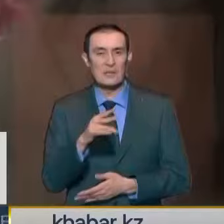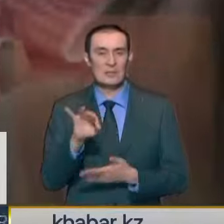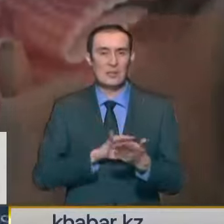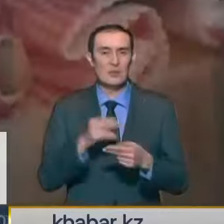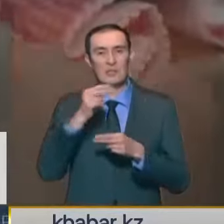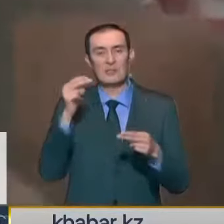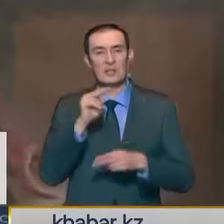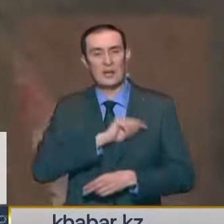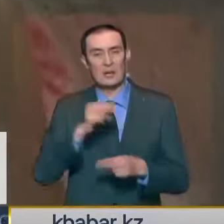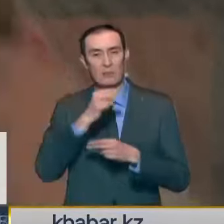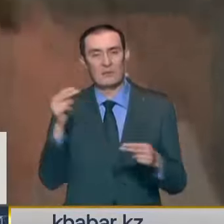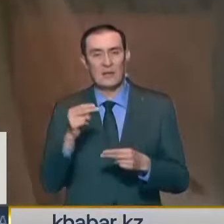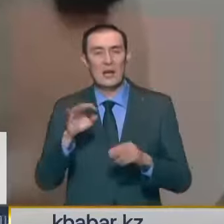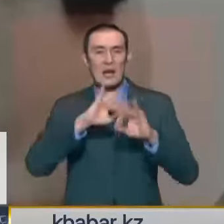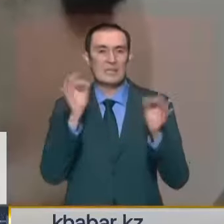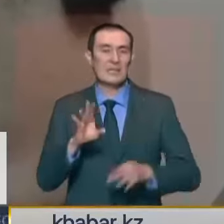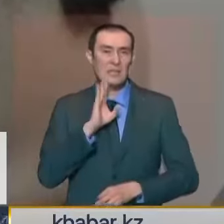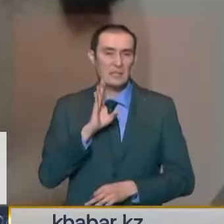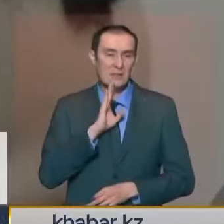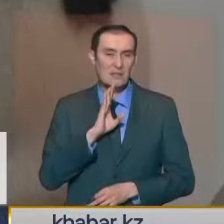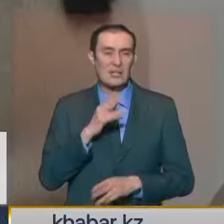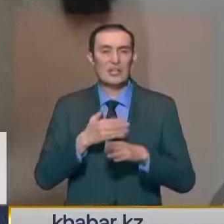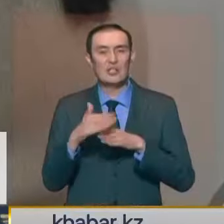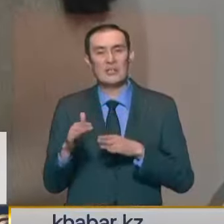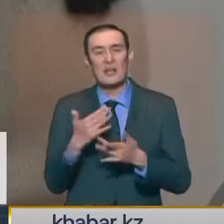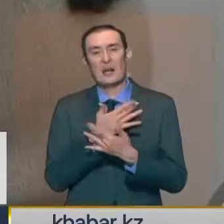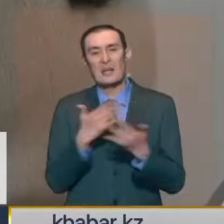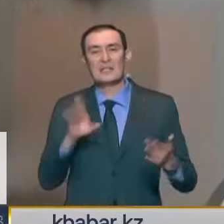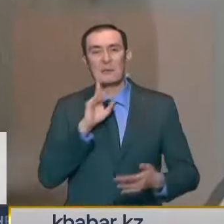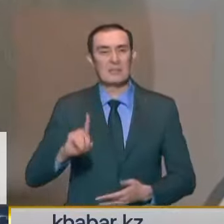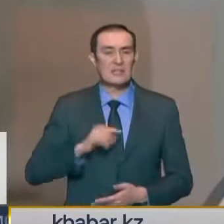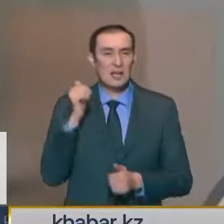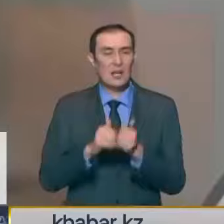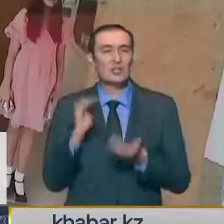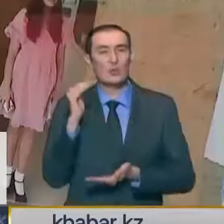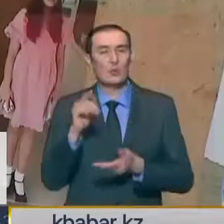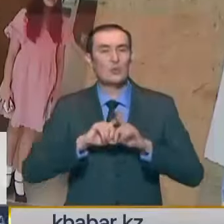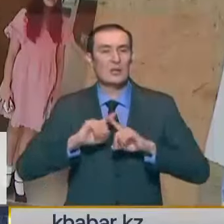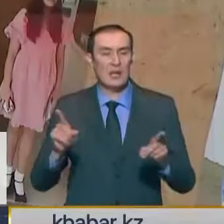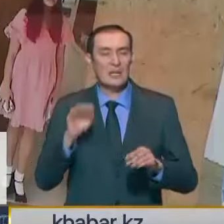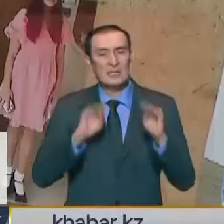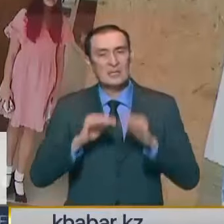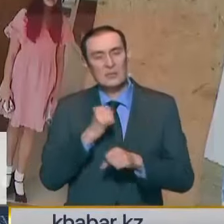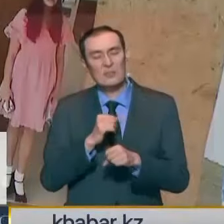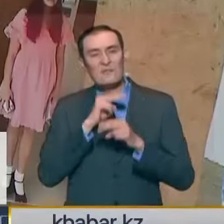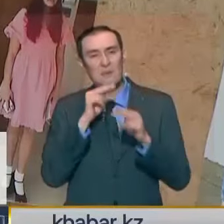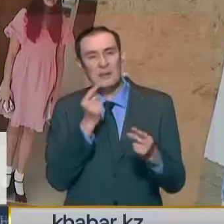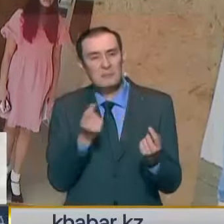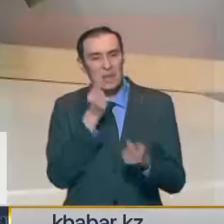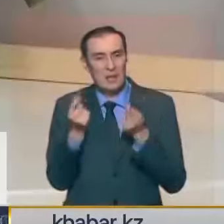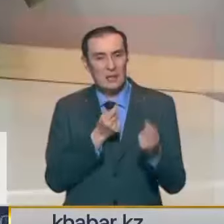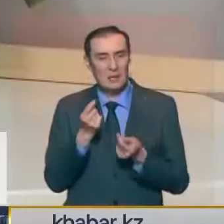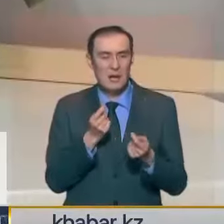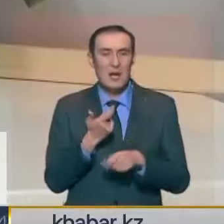тематическая работа под названием осенняя девочка это лишь часть коллекции мастерицы каждая кукла уникально и создаётся с вниманием к мельчайшим